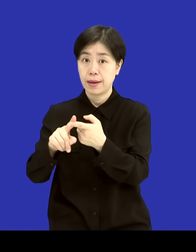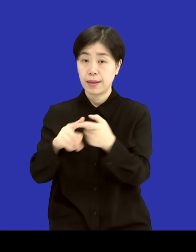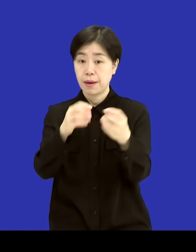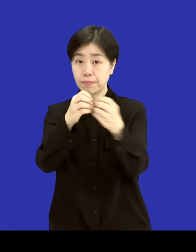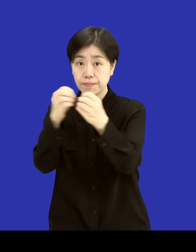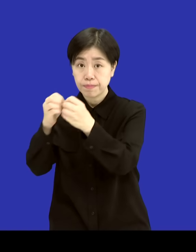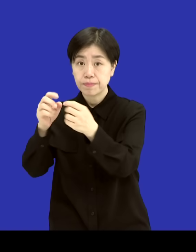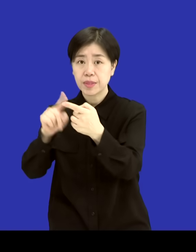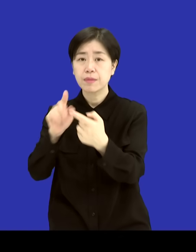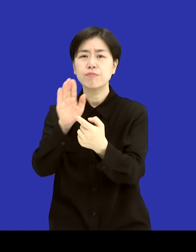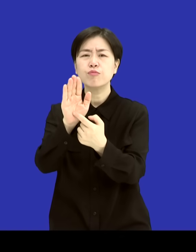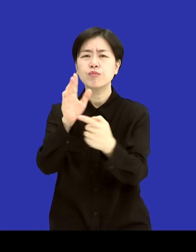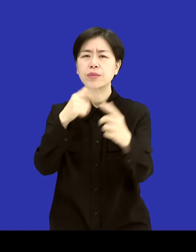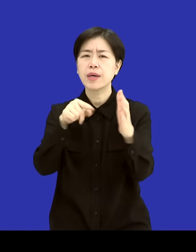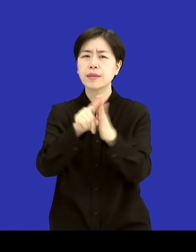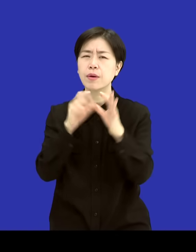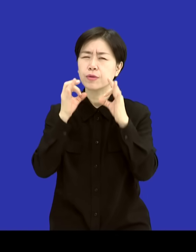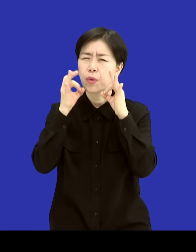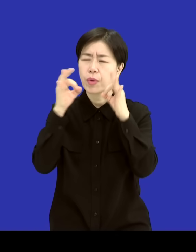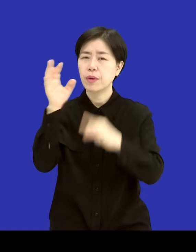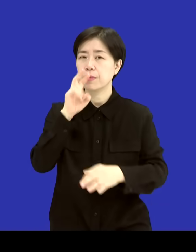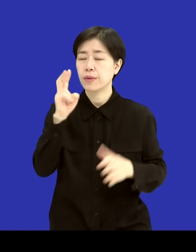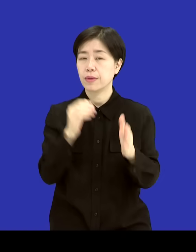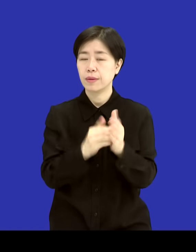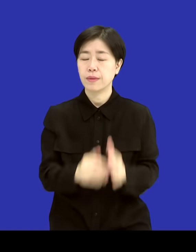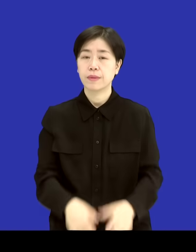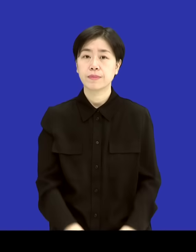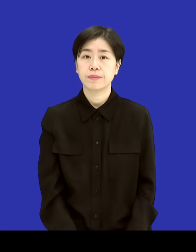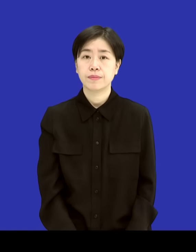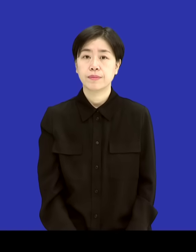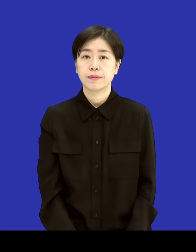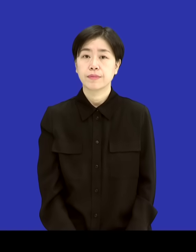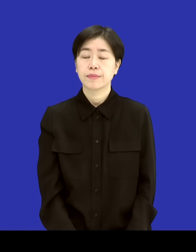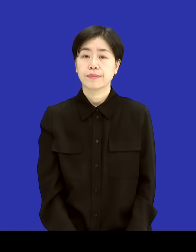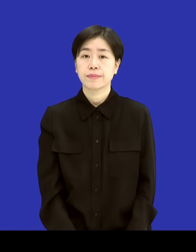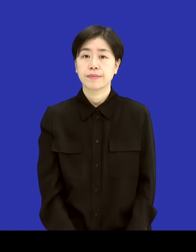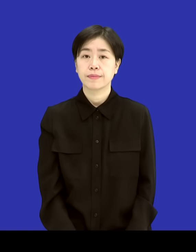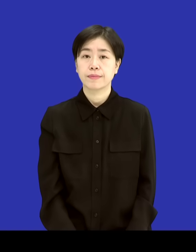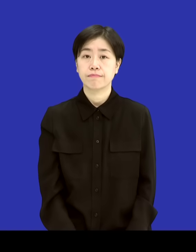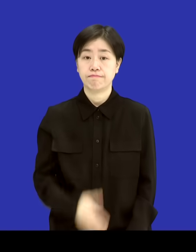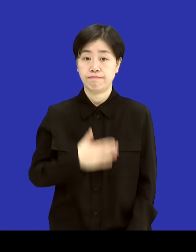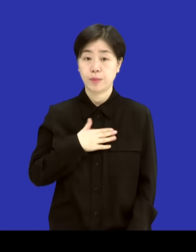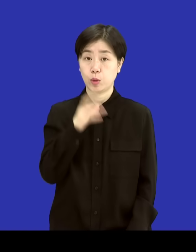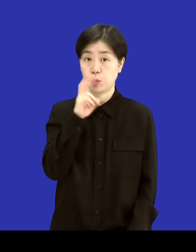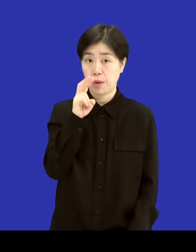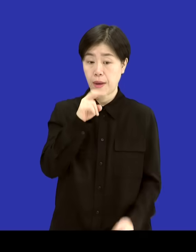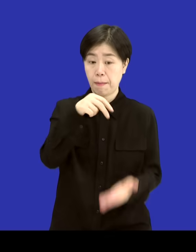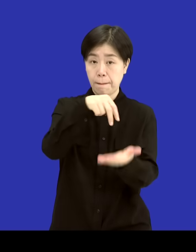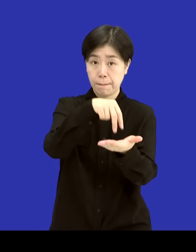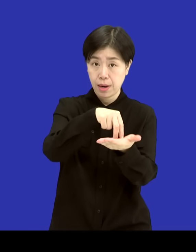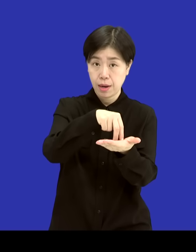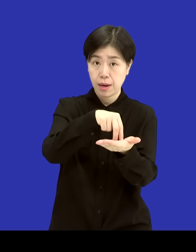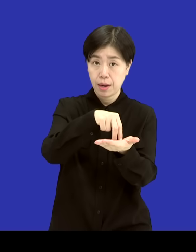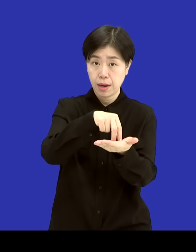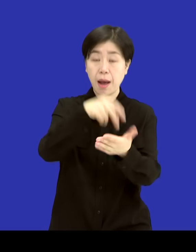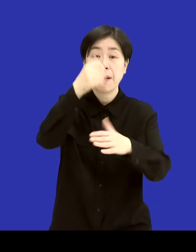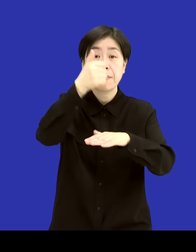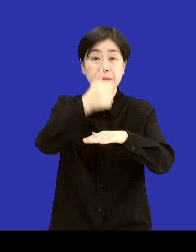그리고 이제 팬텀 싱어를 마치고 나서는 이제 제가 뭐 공연을 하거나 리사이트를 할 때